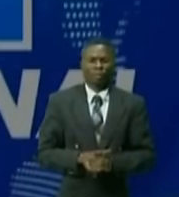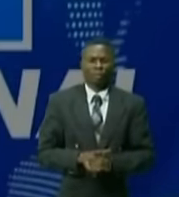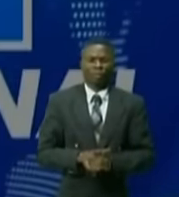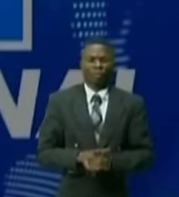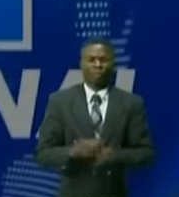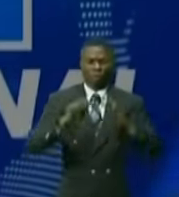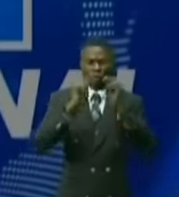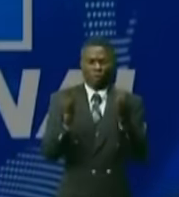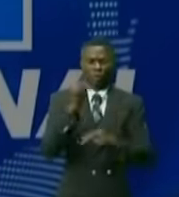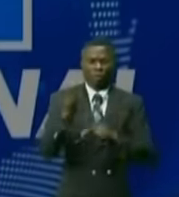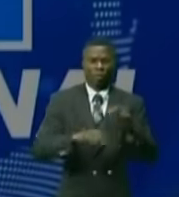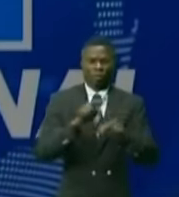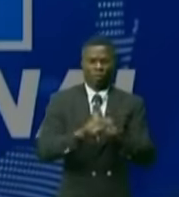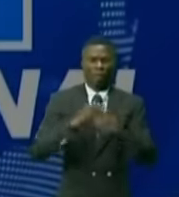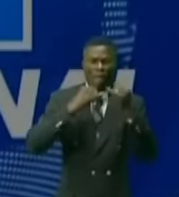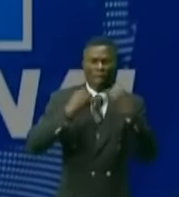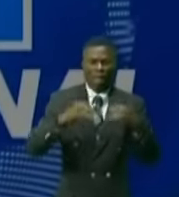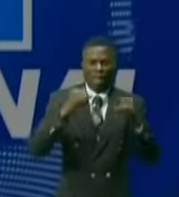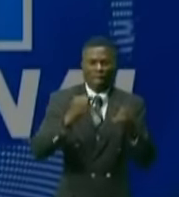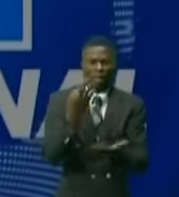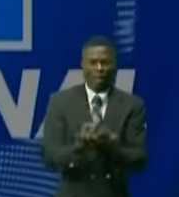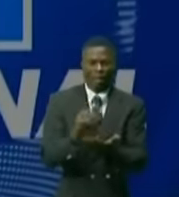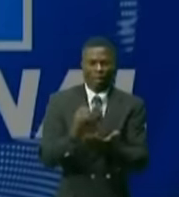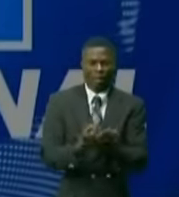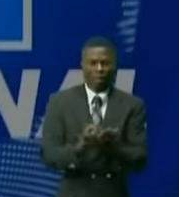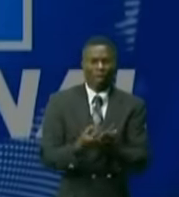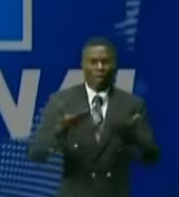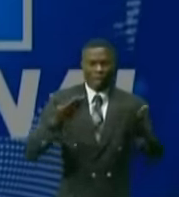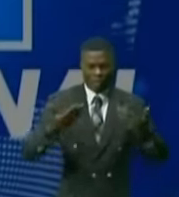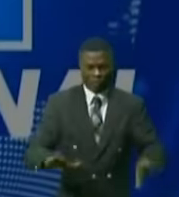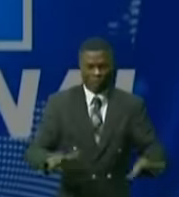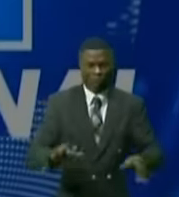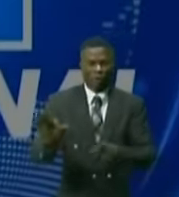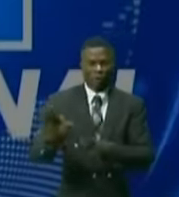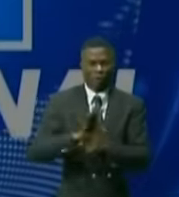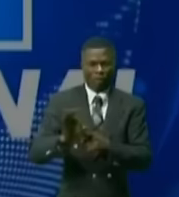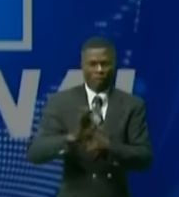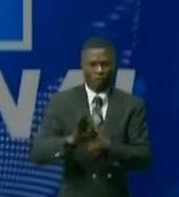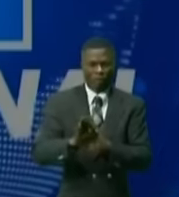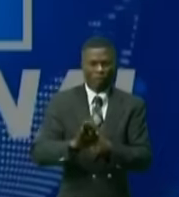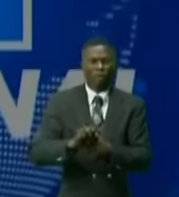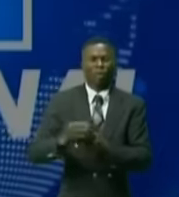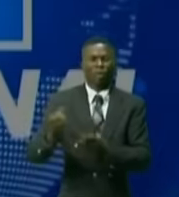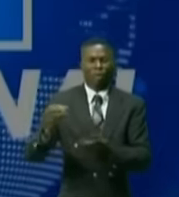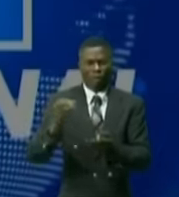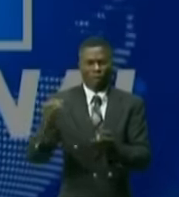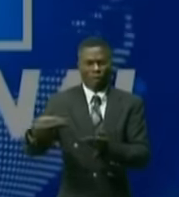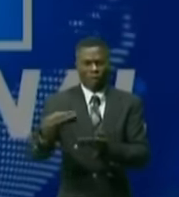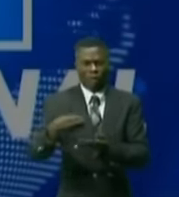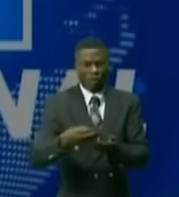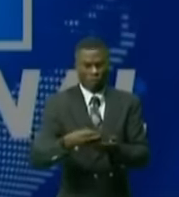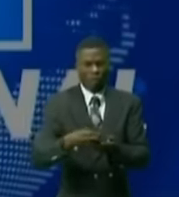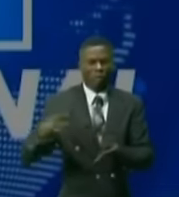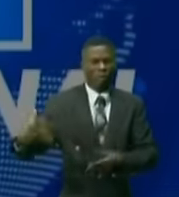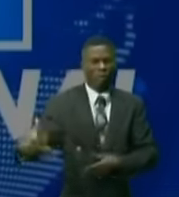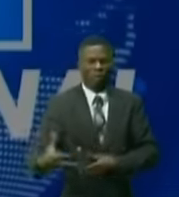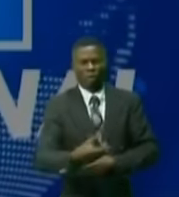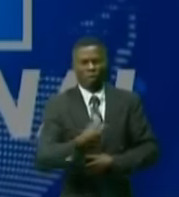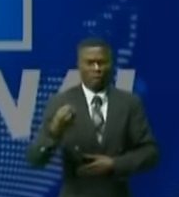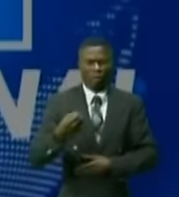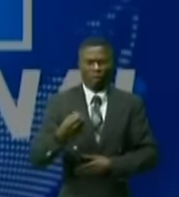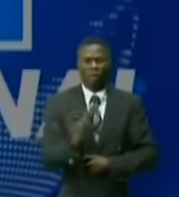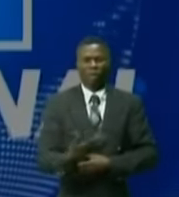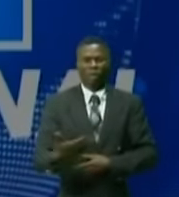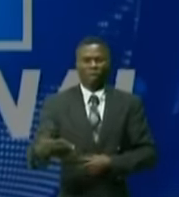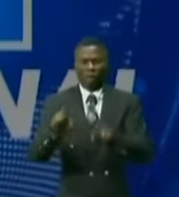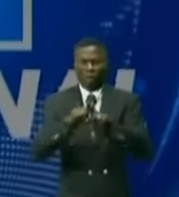La cellule nationale de renseignement financier vient de clôturer la formation sur le recouvrement et la confiscation des avoirs